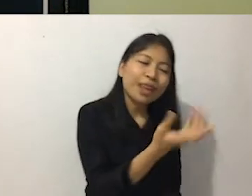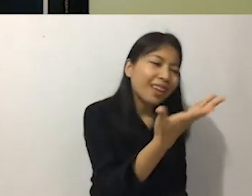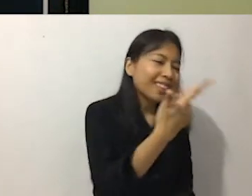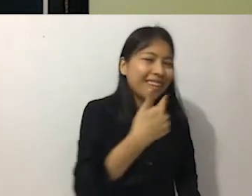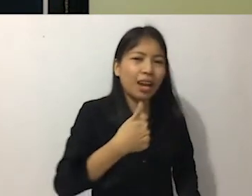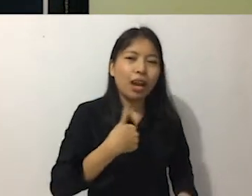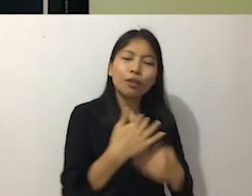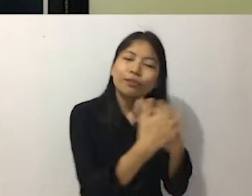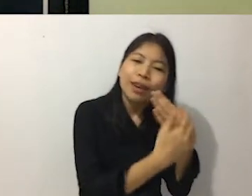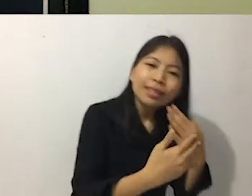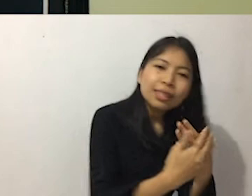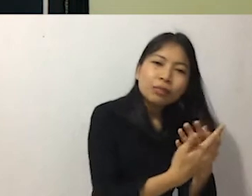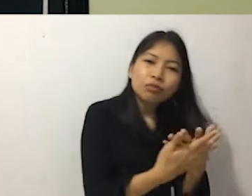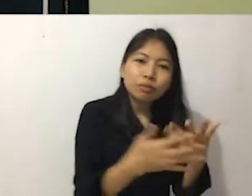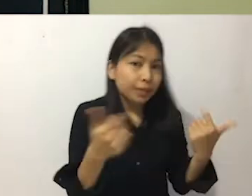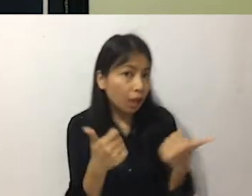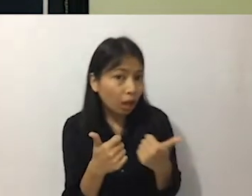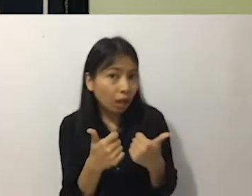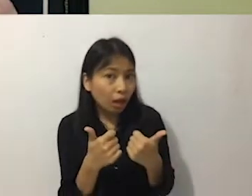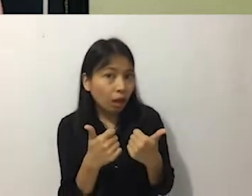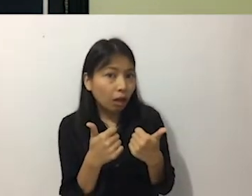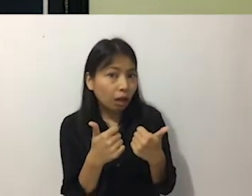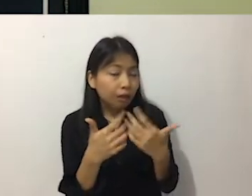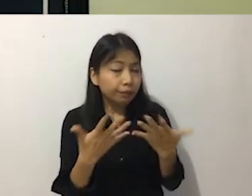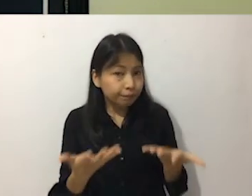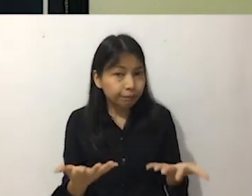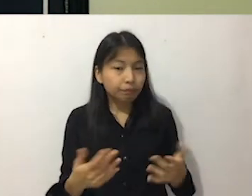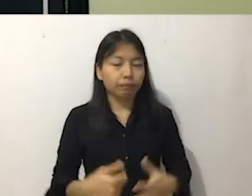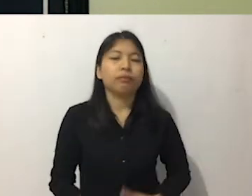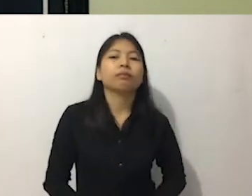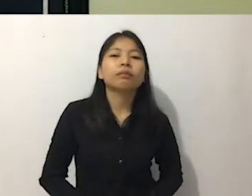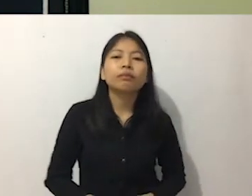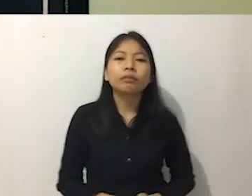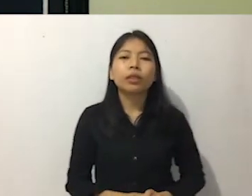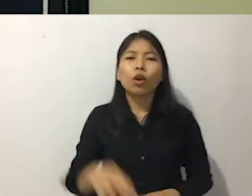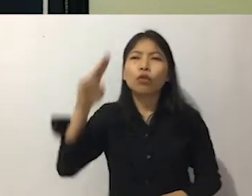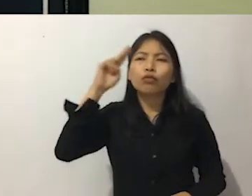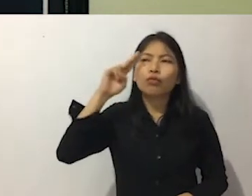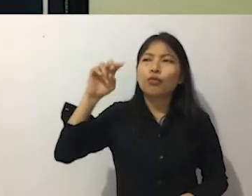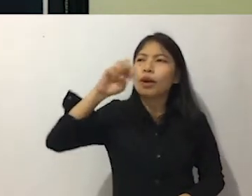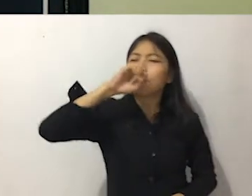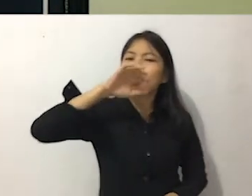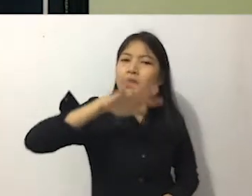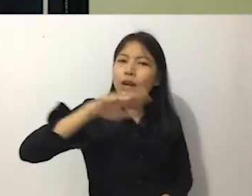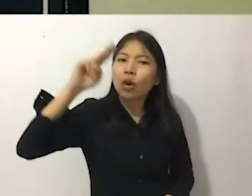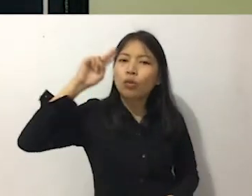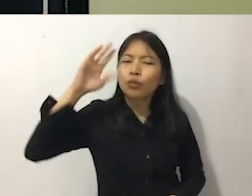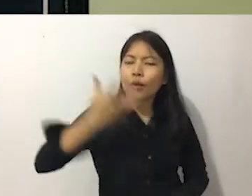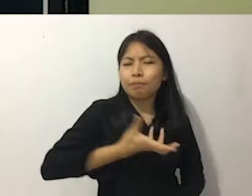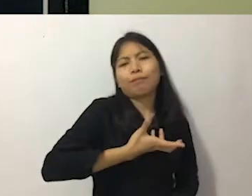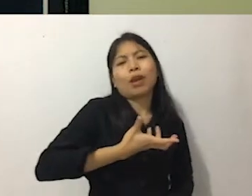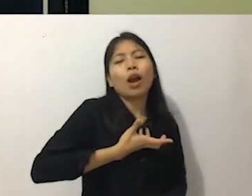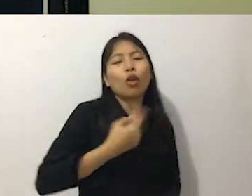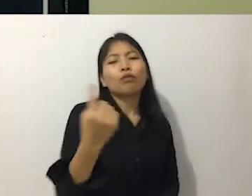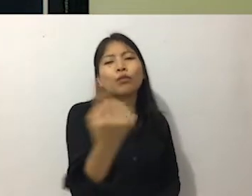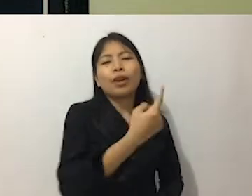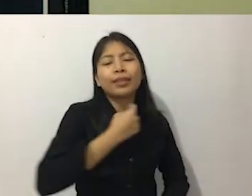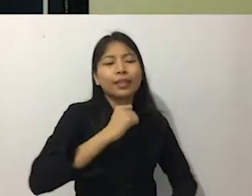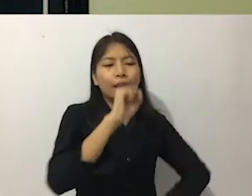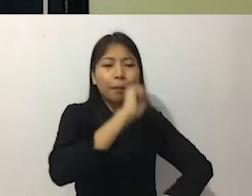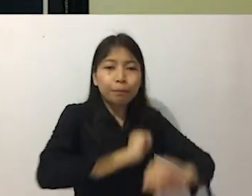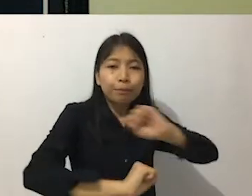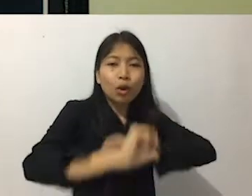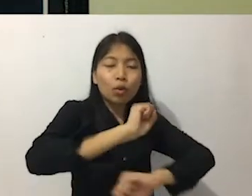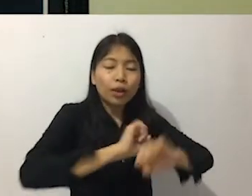engkau? Nah, lewat apa yang Tuhan ungkapkan dan yang Tuhan inginkan kita lakukan, maka saya mau katakan